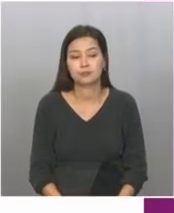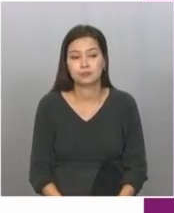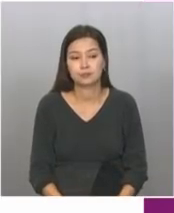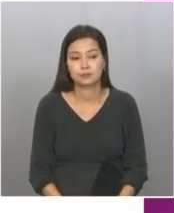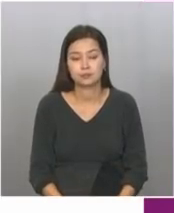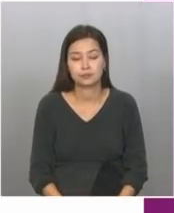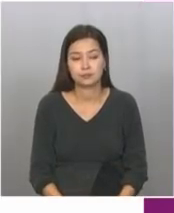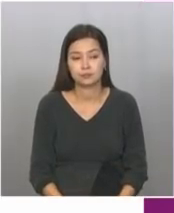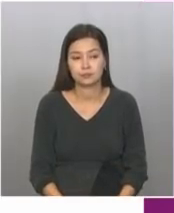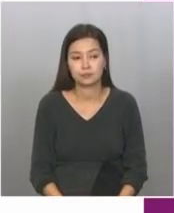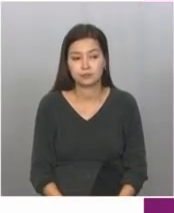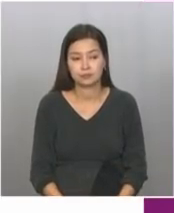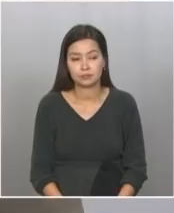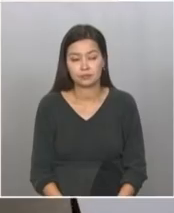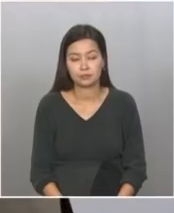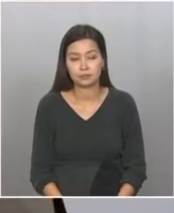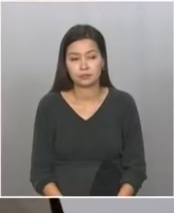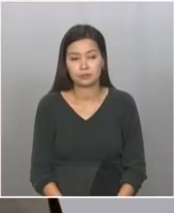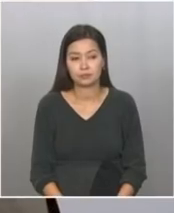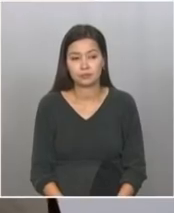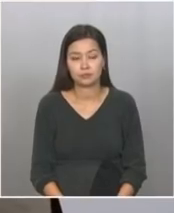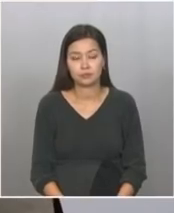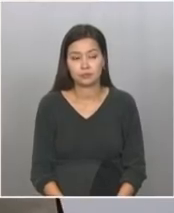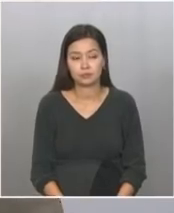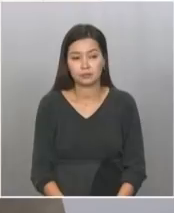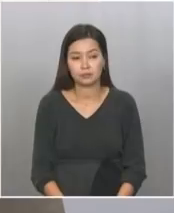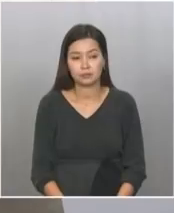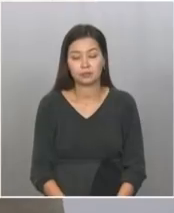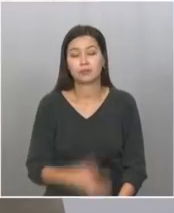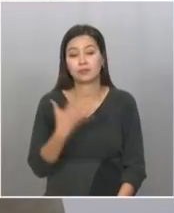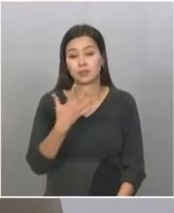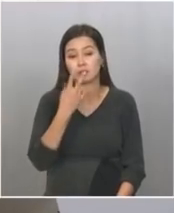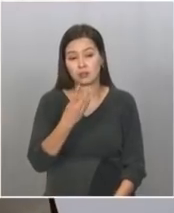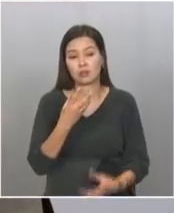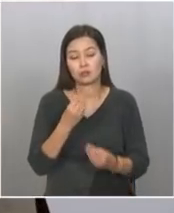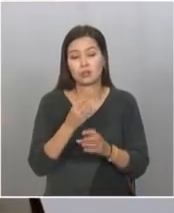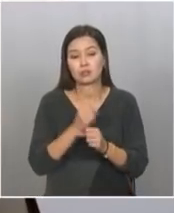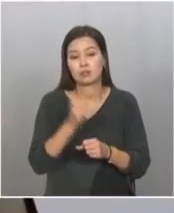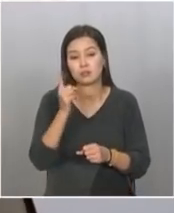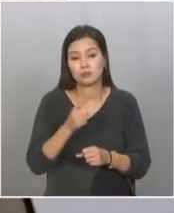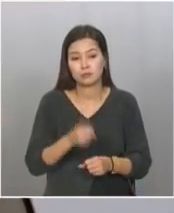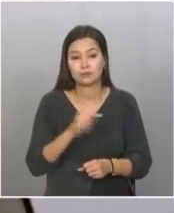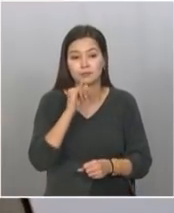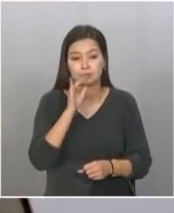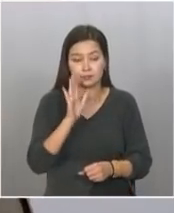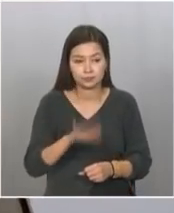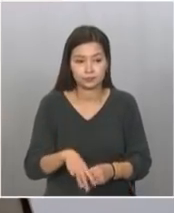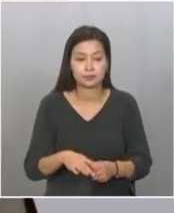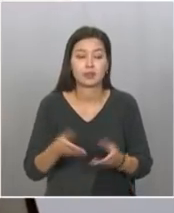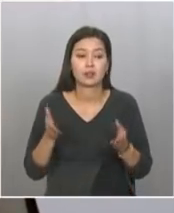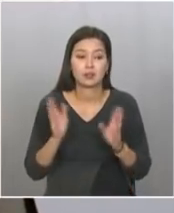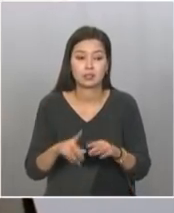1-дің қосындысы 2-ні береді. 5-ден 2 әрі қарай қысқармайды. Демек, осы күйінде қалдырамыз.